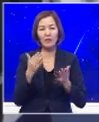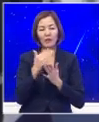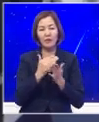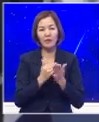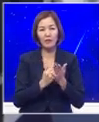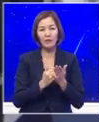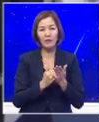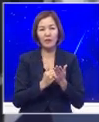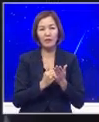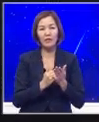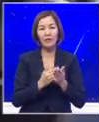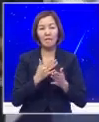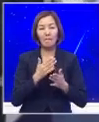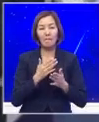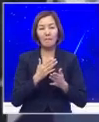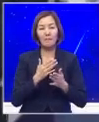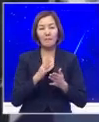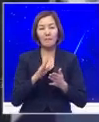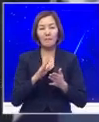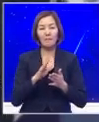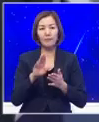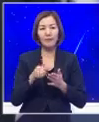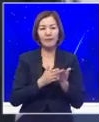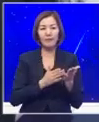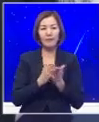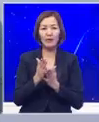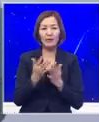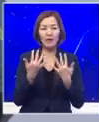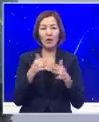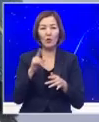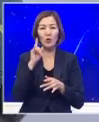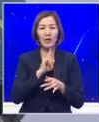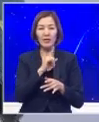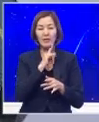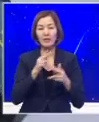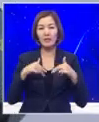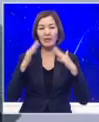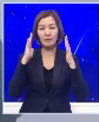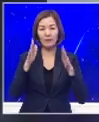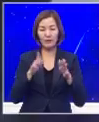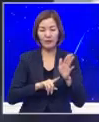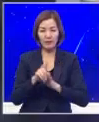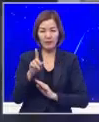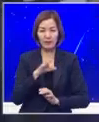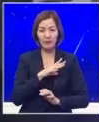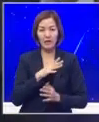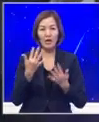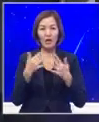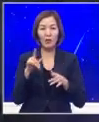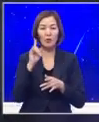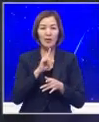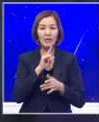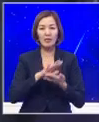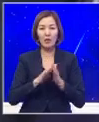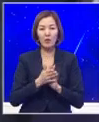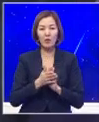болып жатыр деген. Сондықтан біз басты бағытты ауыл әйелдеріне бергеніміз сол болатын. Және мына ауыл әйелдерінің әлеуеті